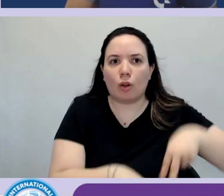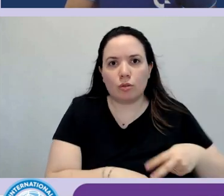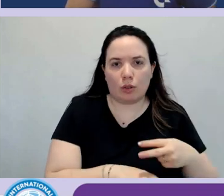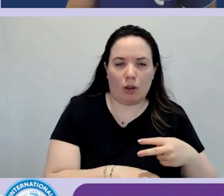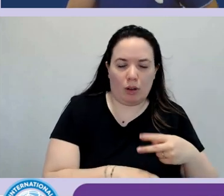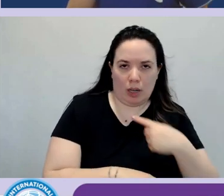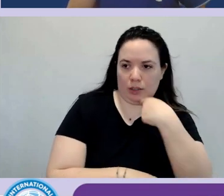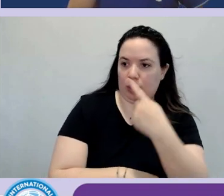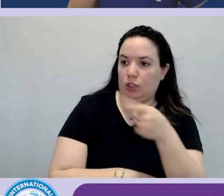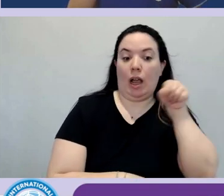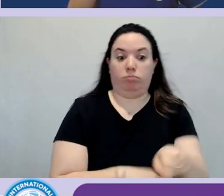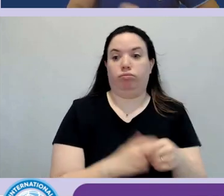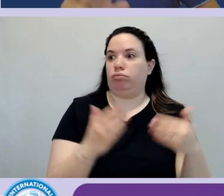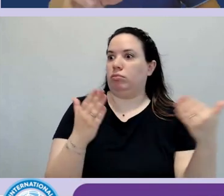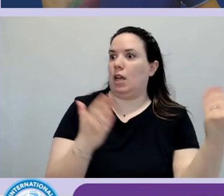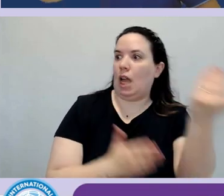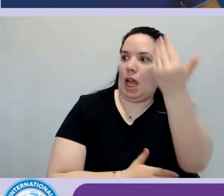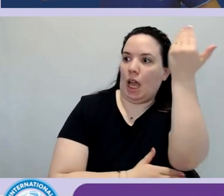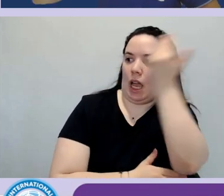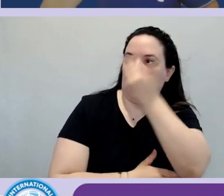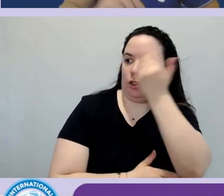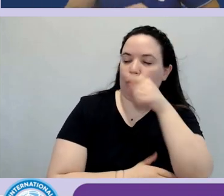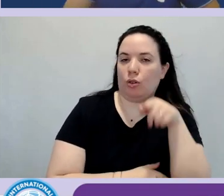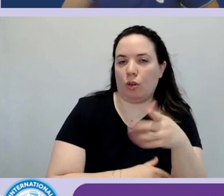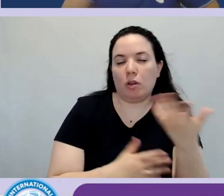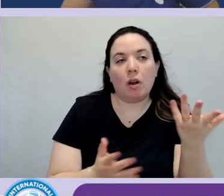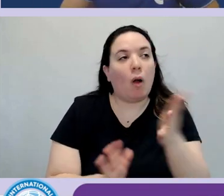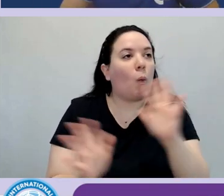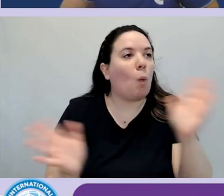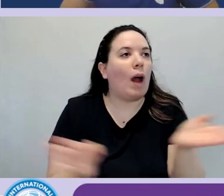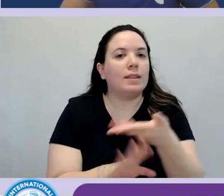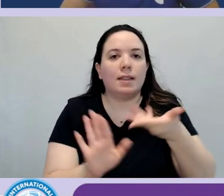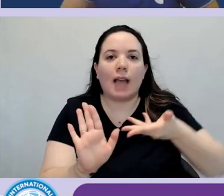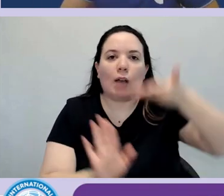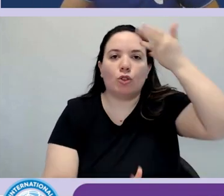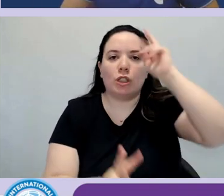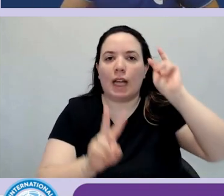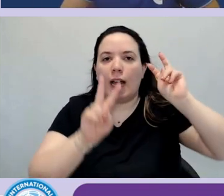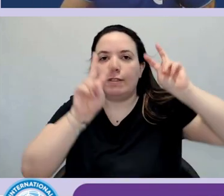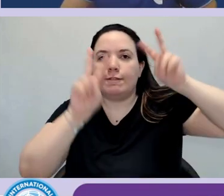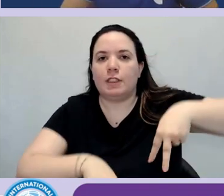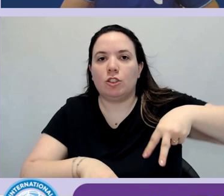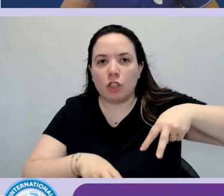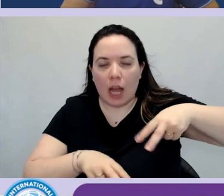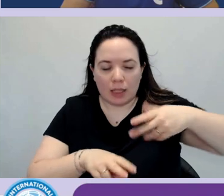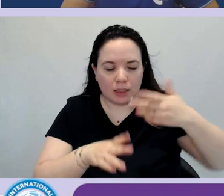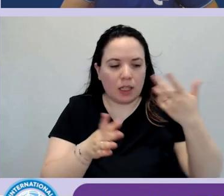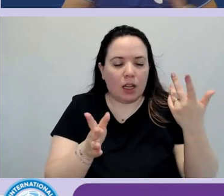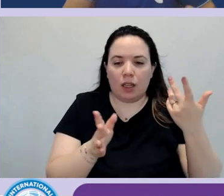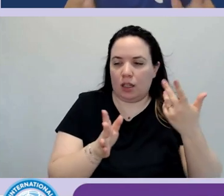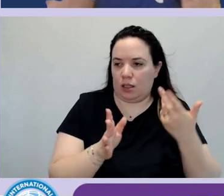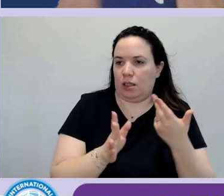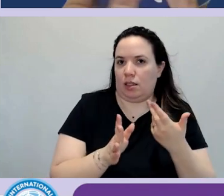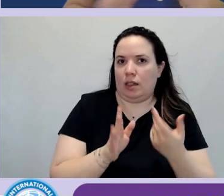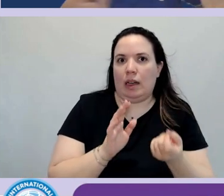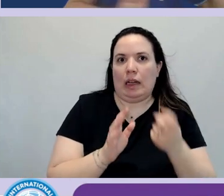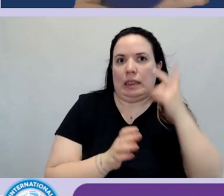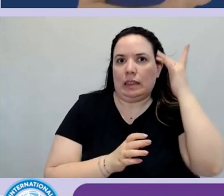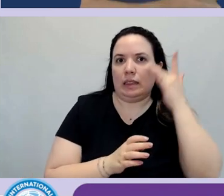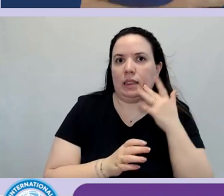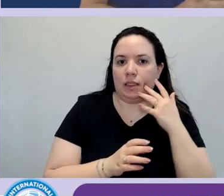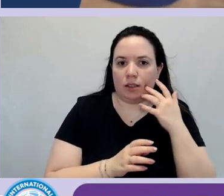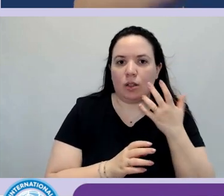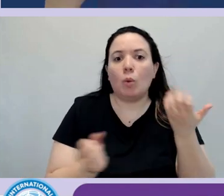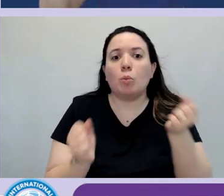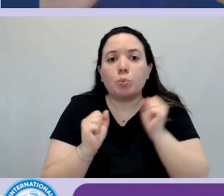qualsiasi altra autorità di vigilanza si inventeranno nei prossimi anni per verificare queste tematiche tra cui forse